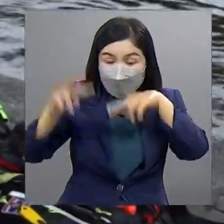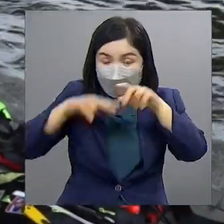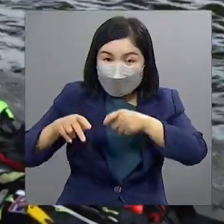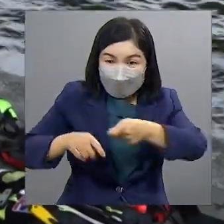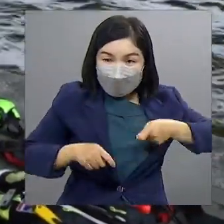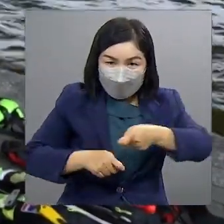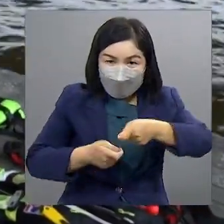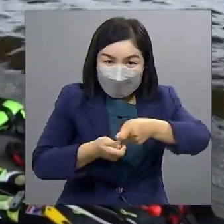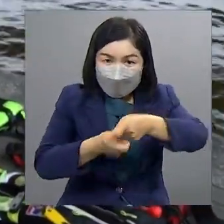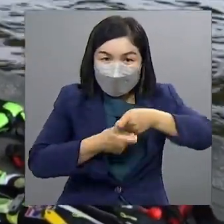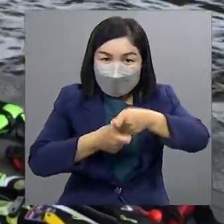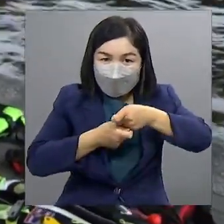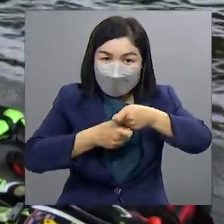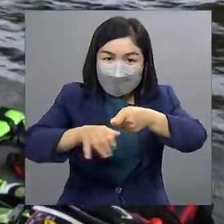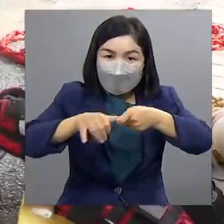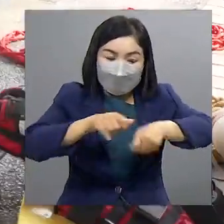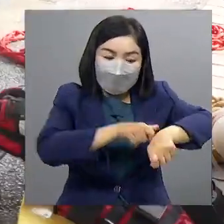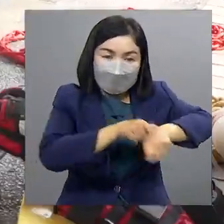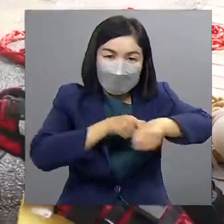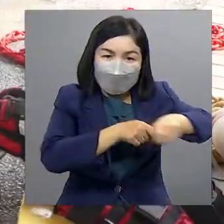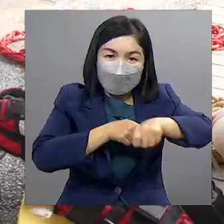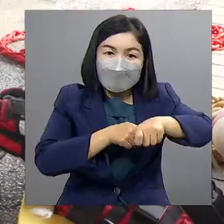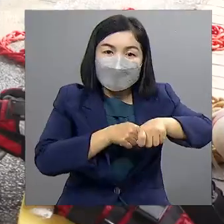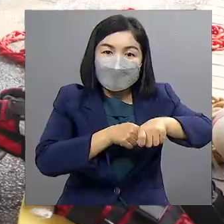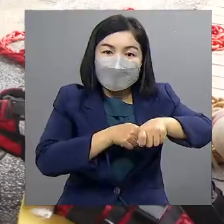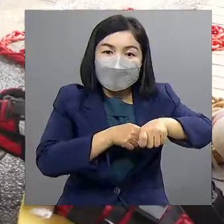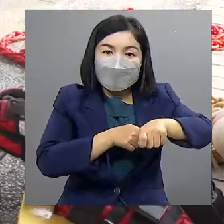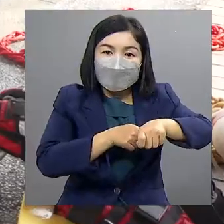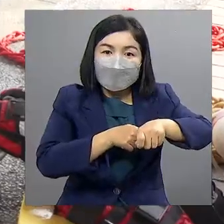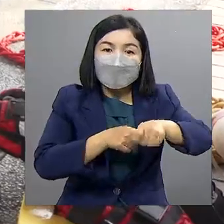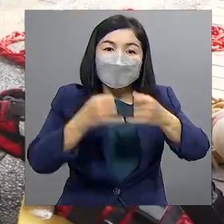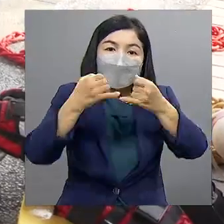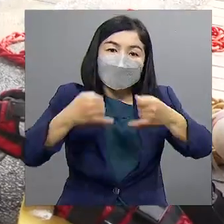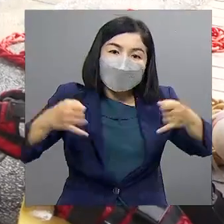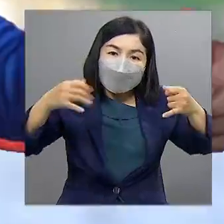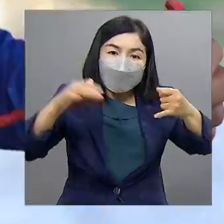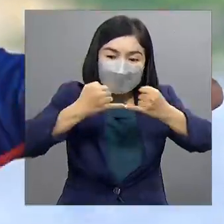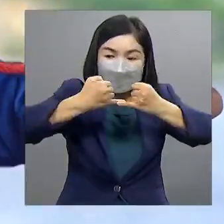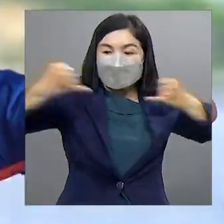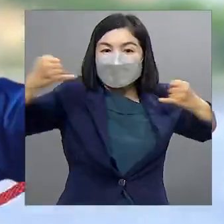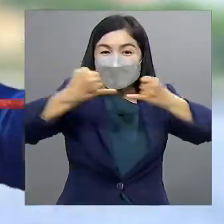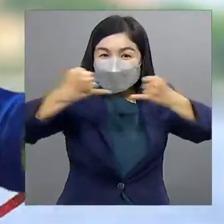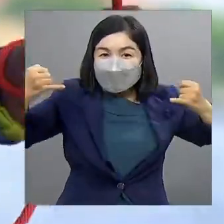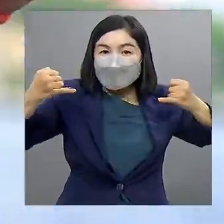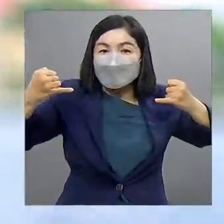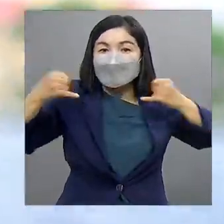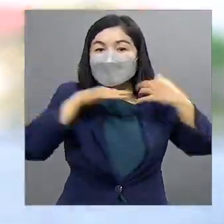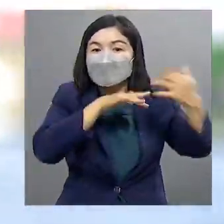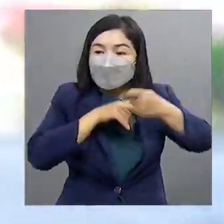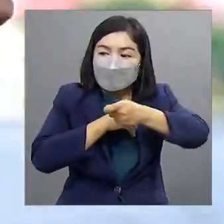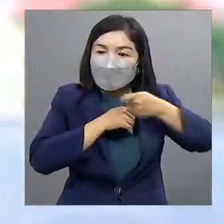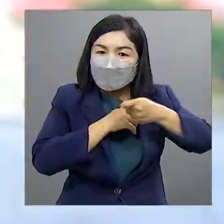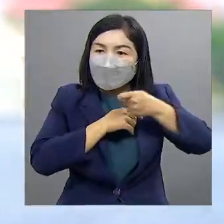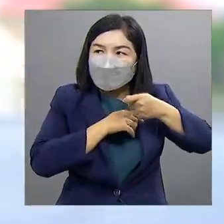ก็เชือกตัวนี้จะต้องตึงถ้าหย่อนเราจะไม่รู้ว่าเขาอยู่ตรงไหนสื่อสารกระตุกกันไม่รู้สึกนะครับวิธี